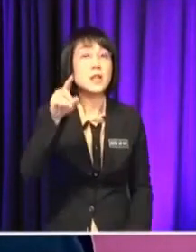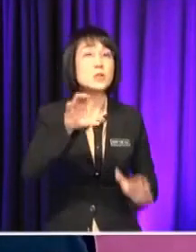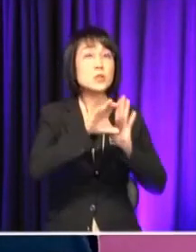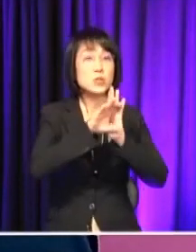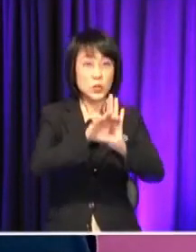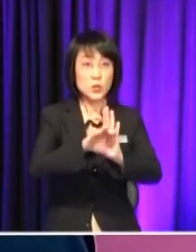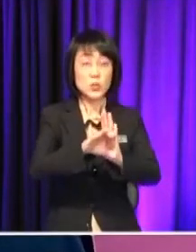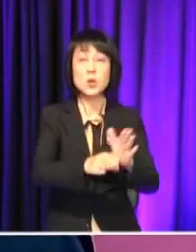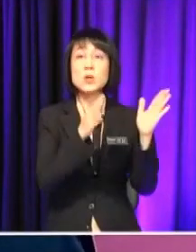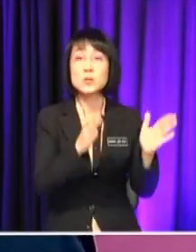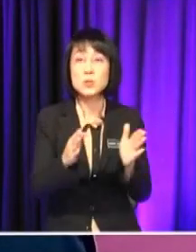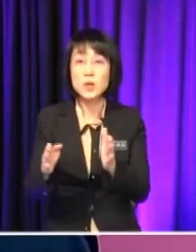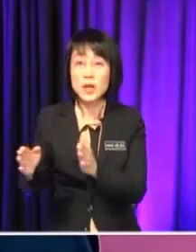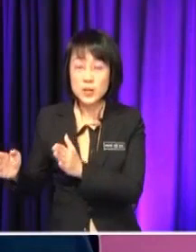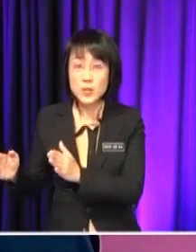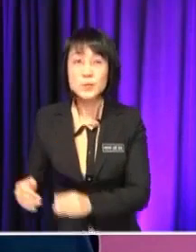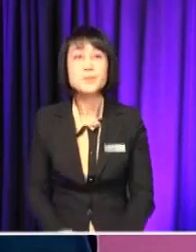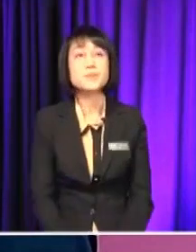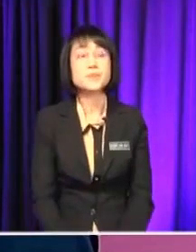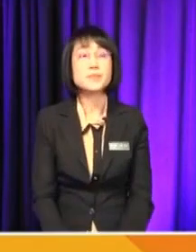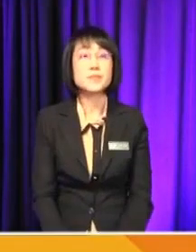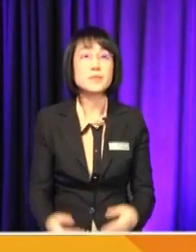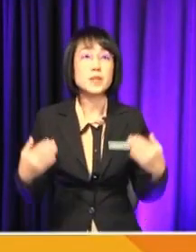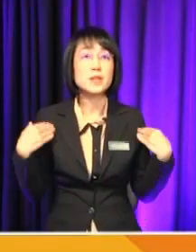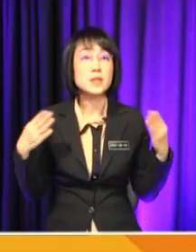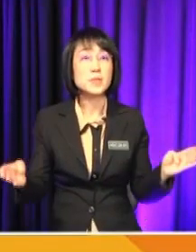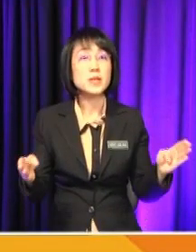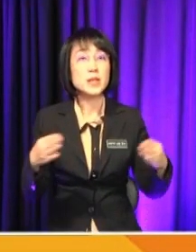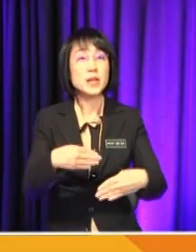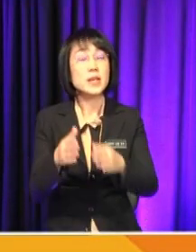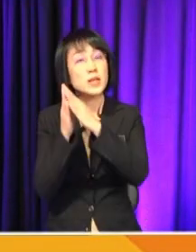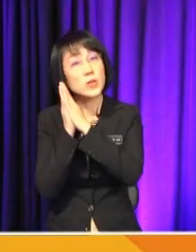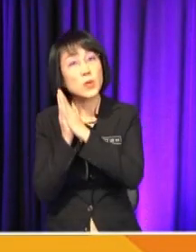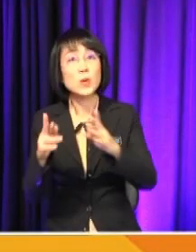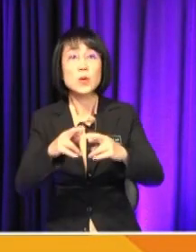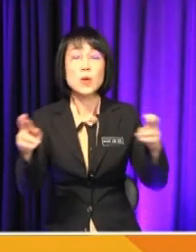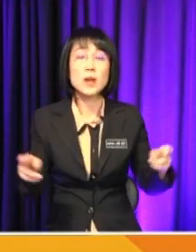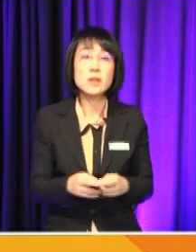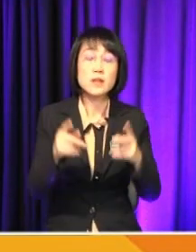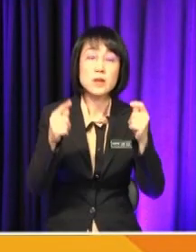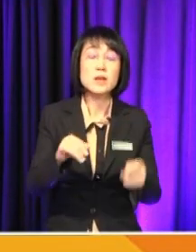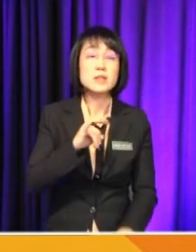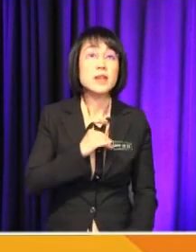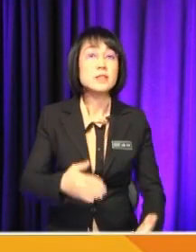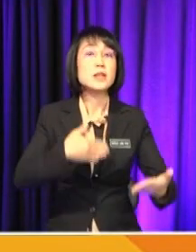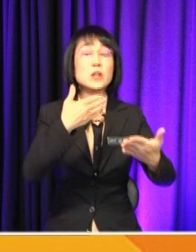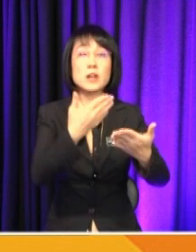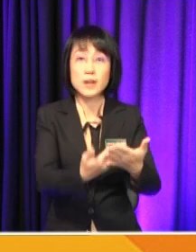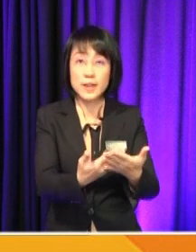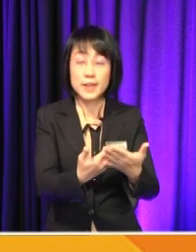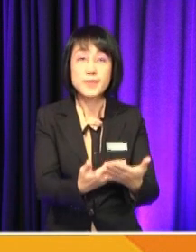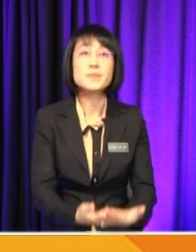ada pelan rumah jadi kita dibeli ide utama ruang tamu dan sebagainya jadi saya mencadangkan untuk susun atau utama ini